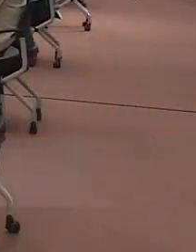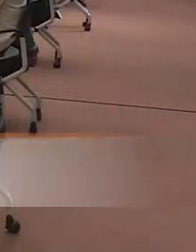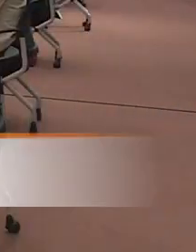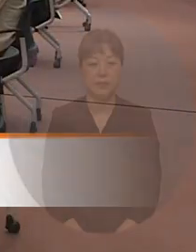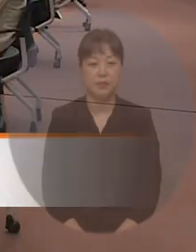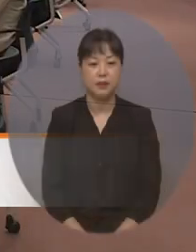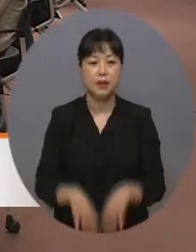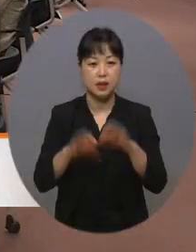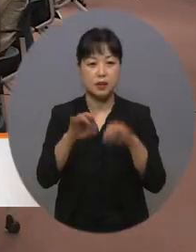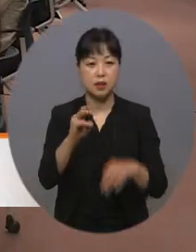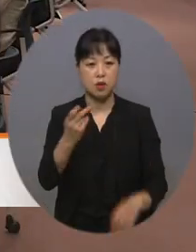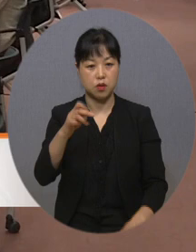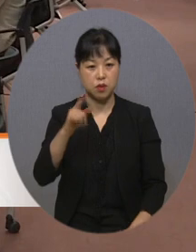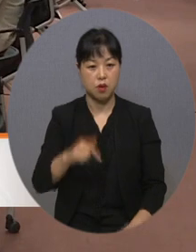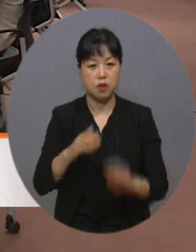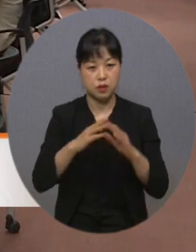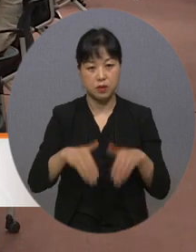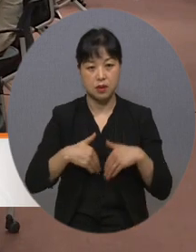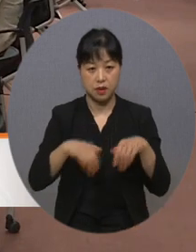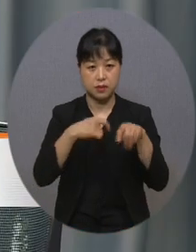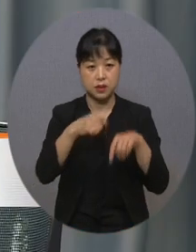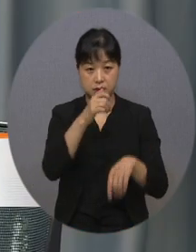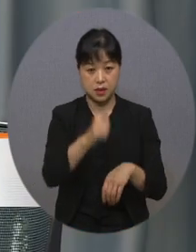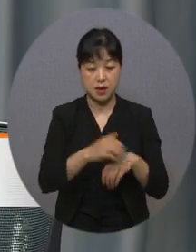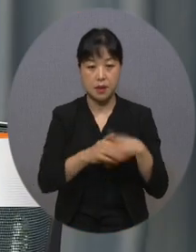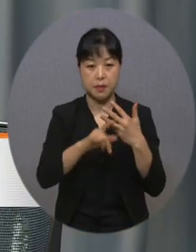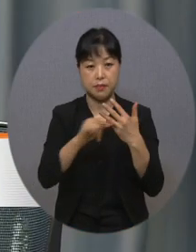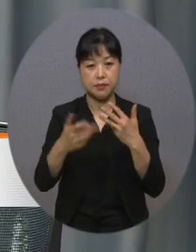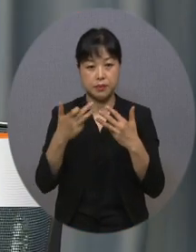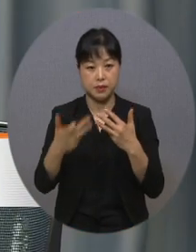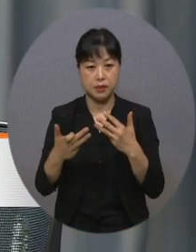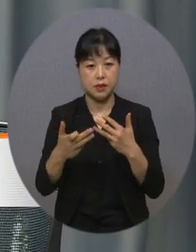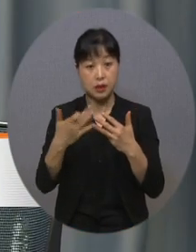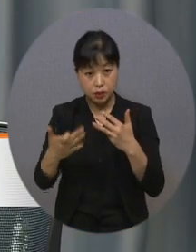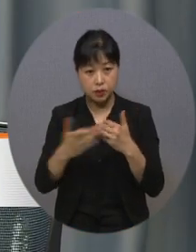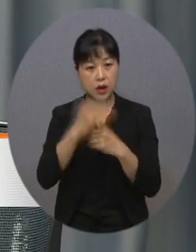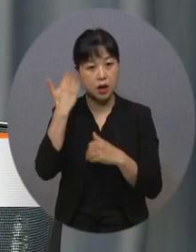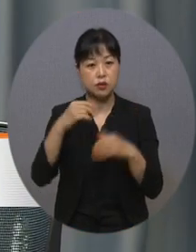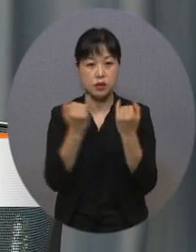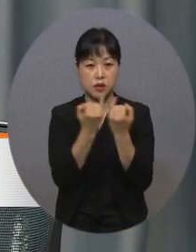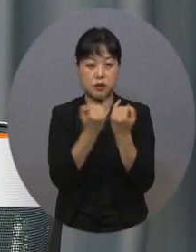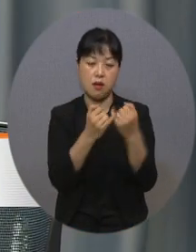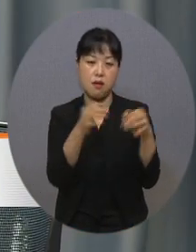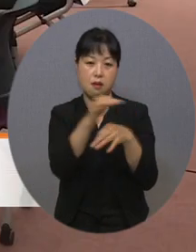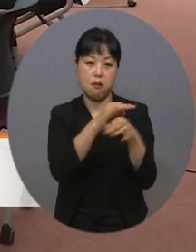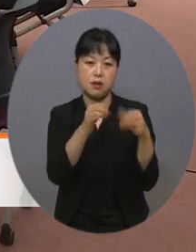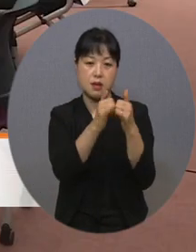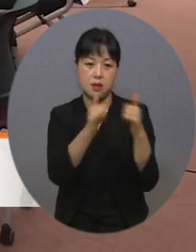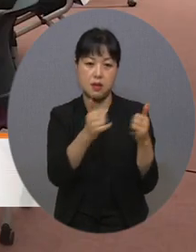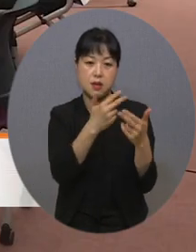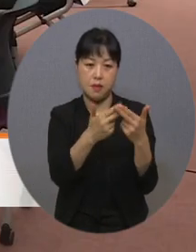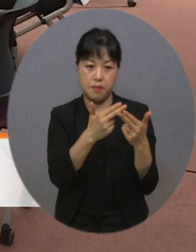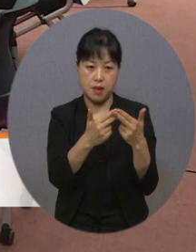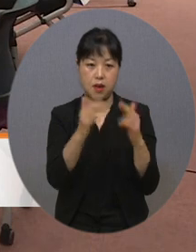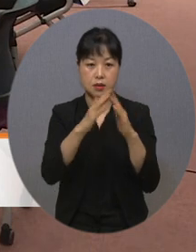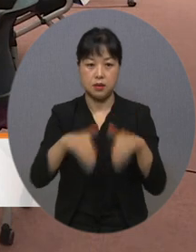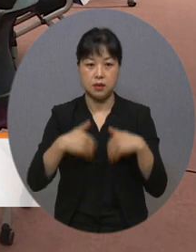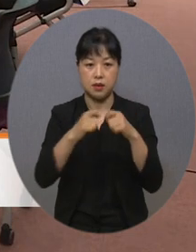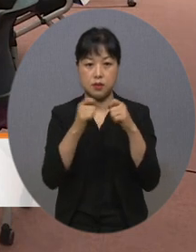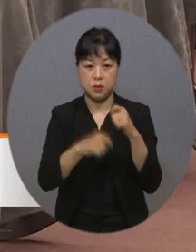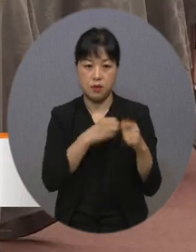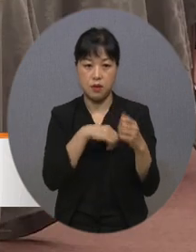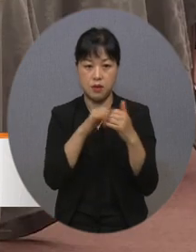김영록 전라남도 지사 가 지난 19일 한국 여성 경제인 옆에 전남지회 회원들과 간담회를 가졌습니다